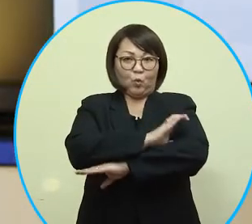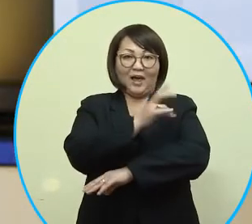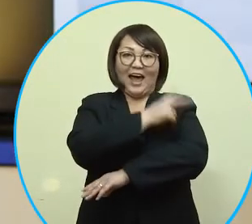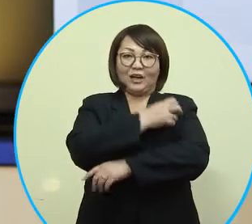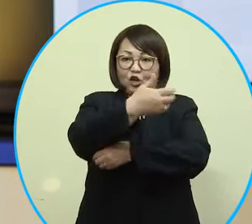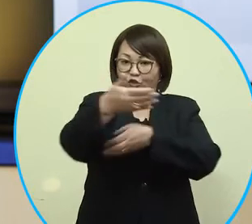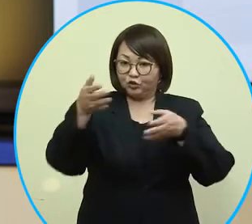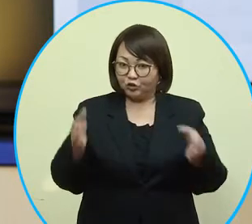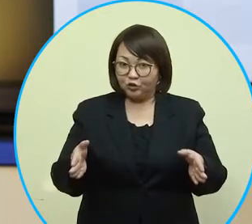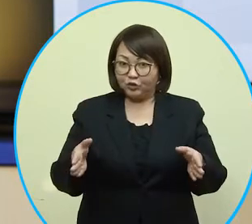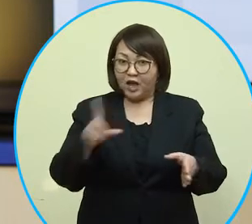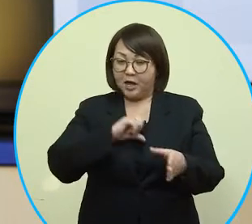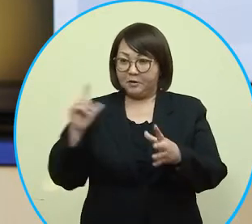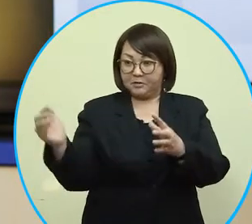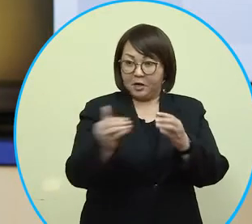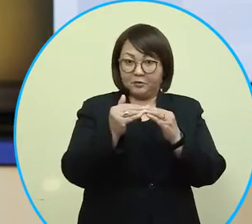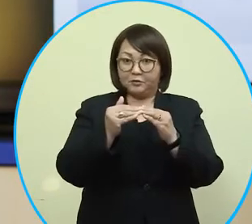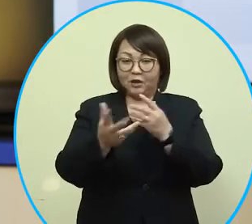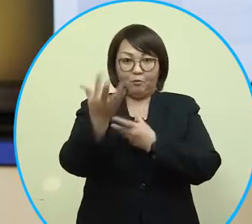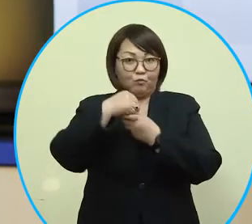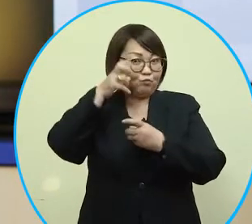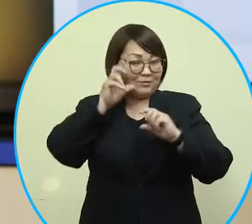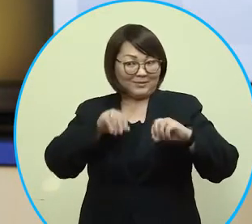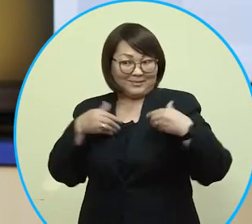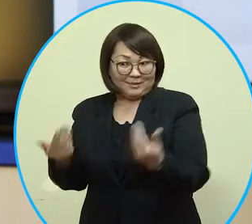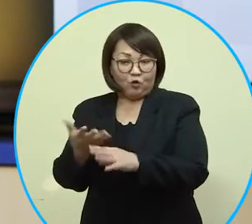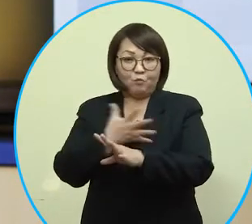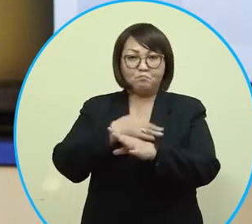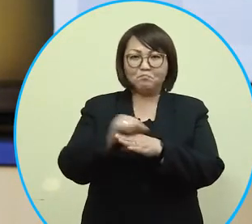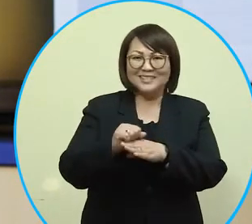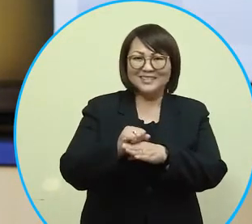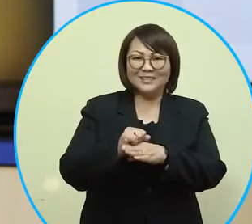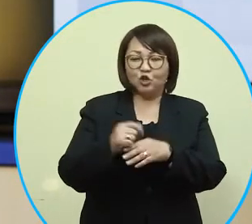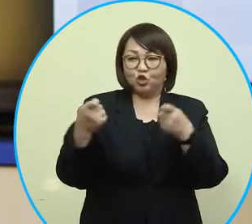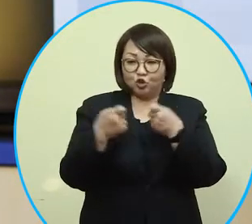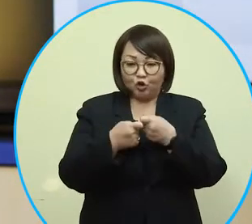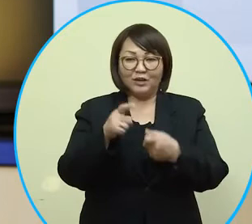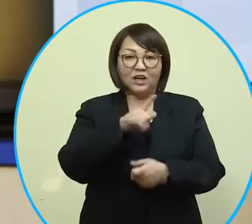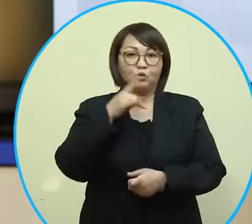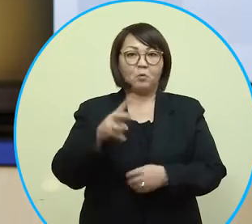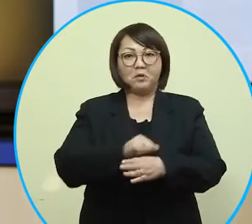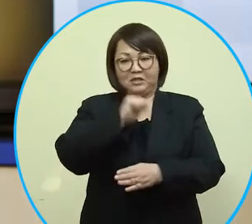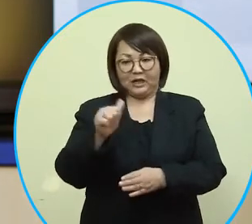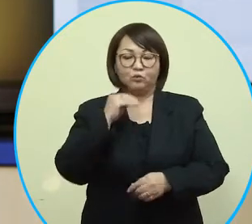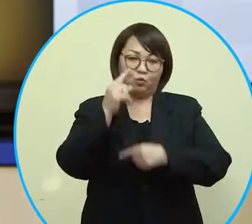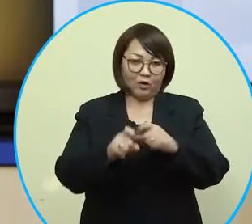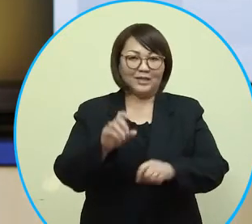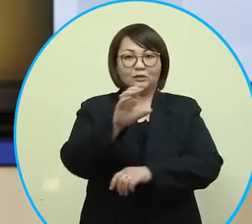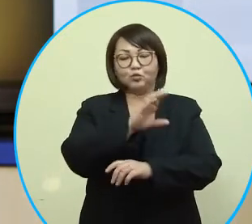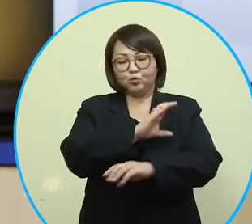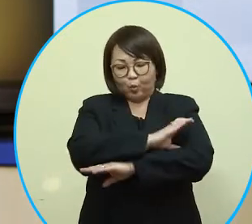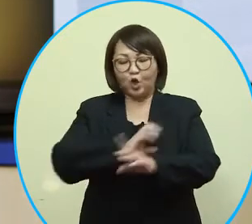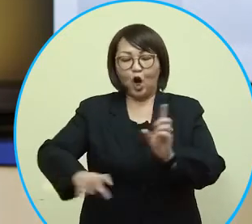СУРГУУЛАНГИД ТЭГШМРУУЛАН СУРГОХАД ЯМАР БЭЛТГЛИЙ ГАНГСМ БАХИН ЯМАР ТОГРУУЛГУУДЫЙ БУРДУУЛГ АСТАВИА